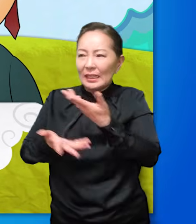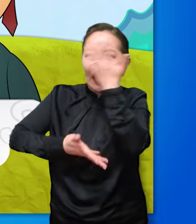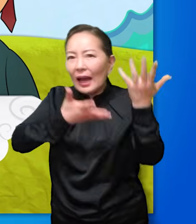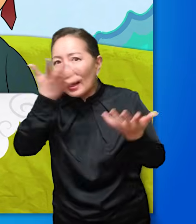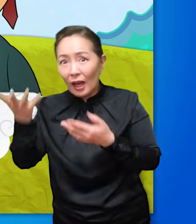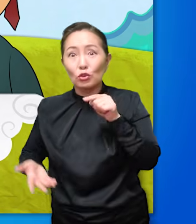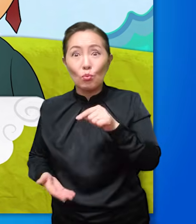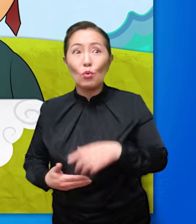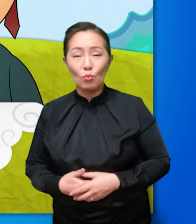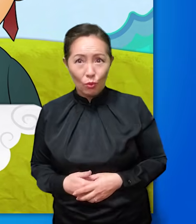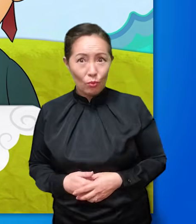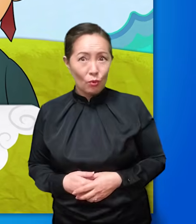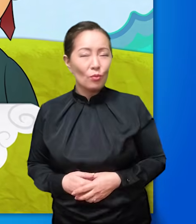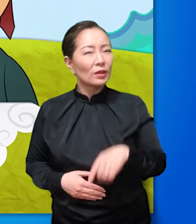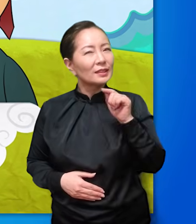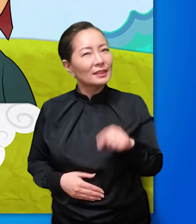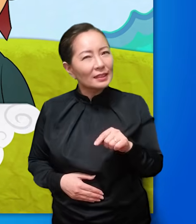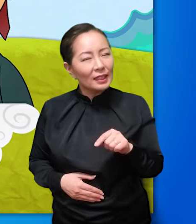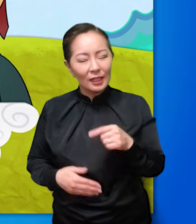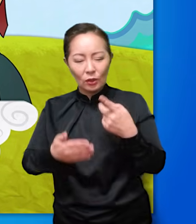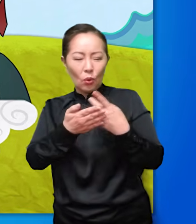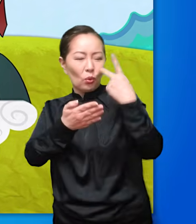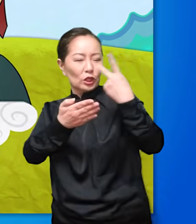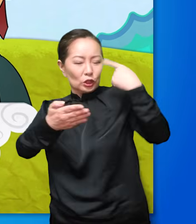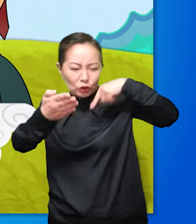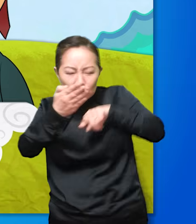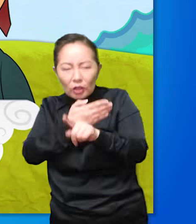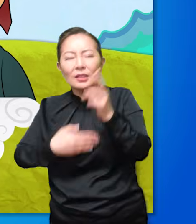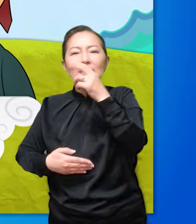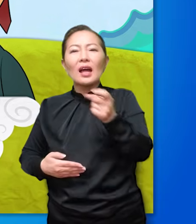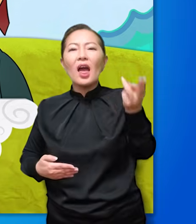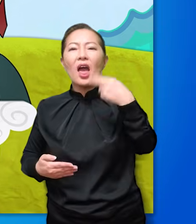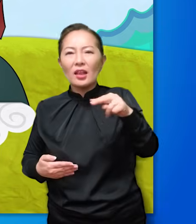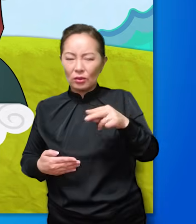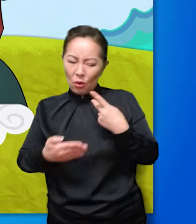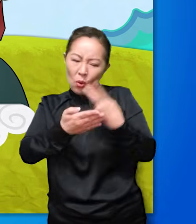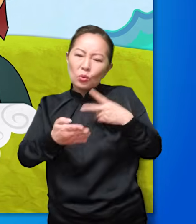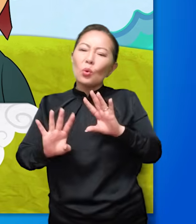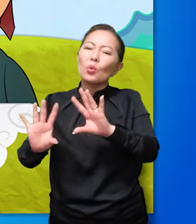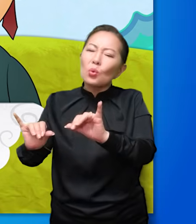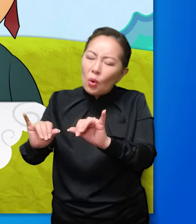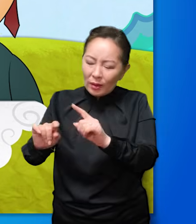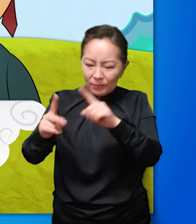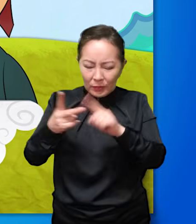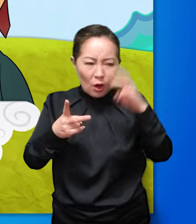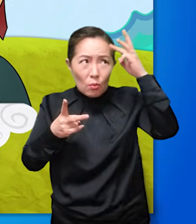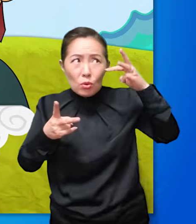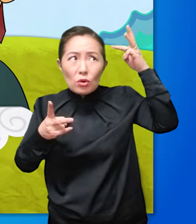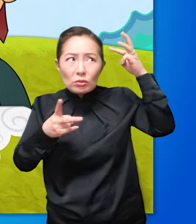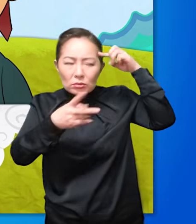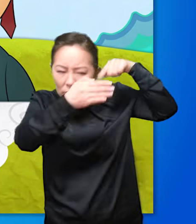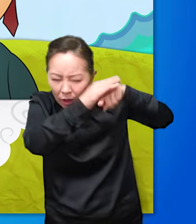да. Үлгэртэй дээд үлгэр гэж юу байдаг болох? Мөрөөдөл дотроо хамгийн чухал мөрөөдөл гэж юу болох